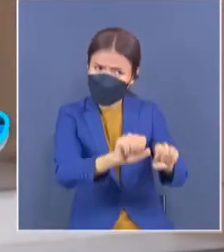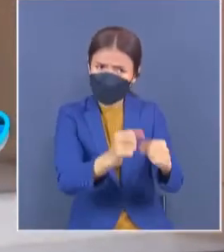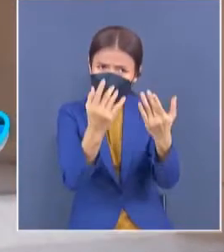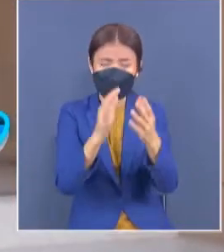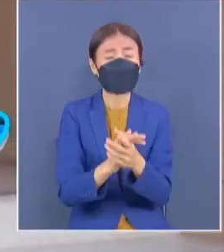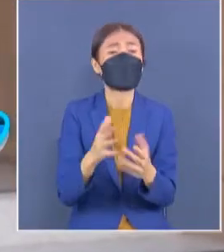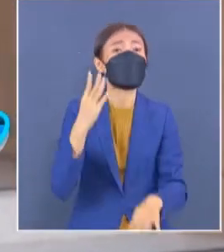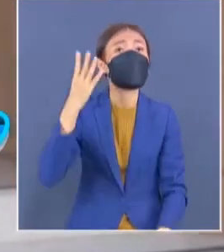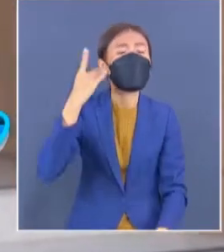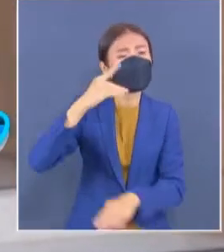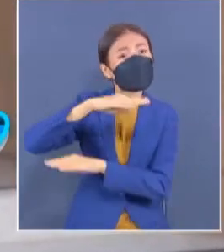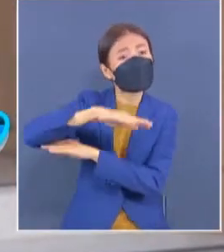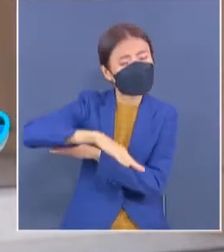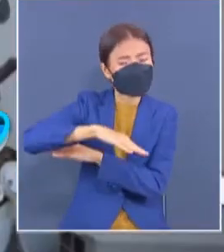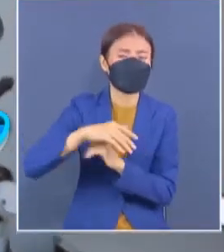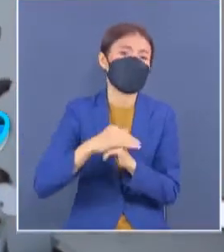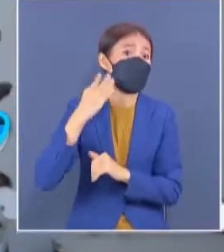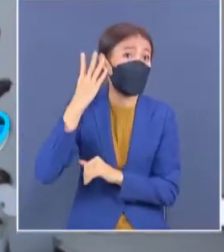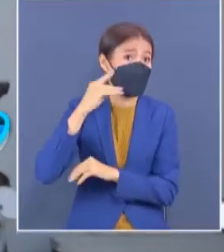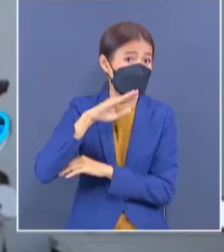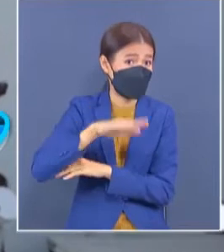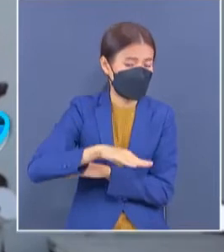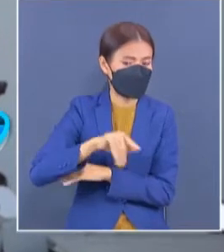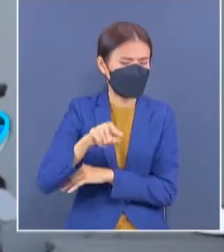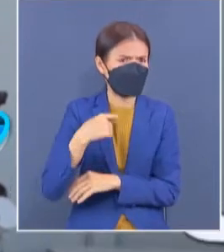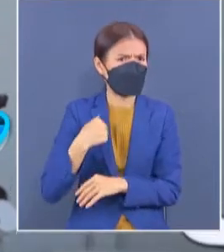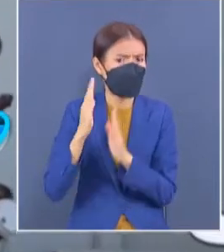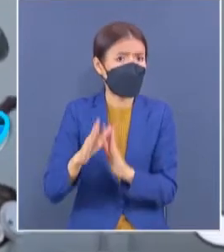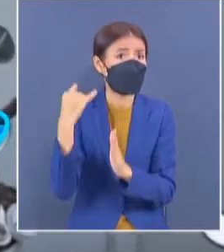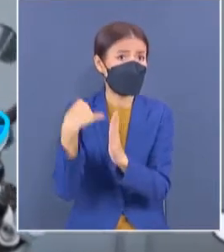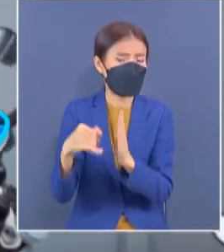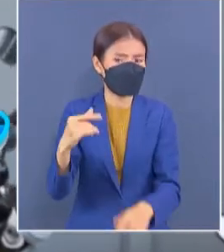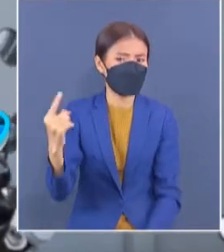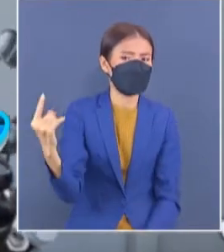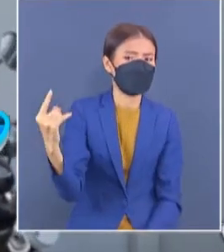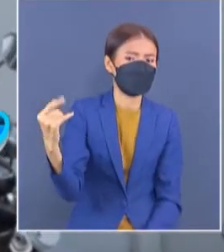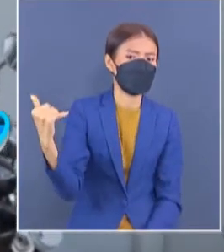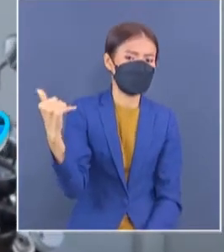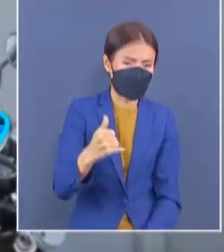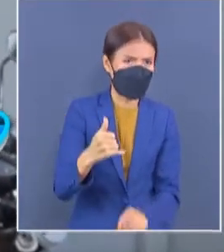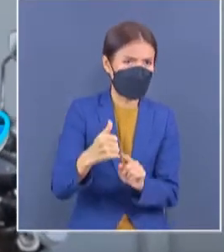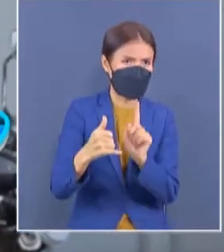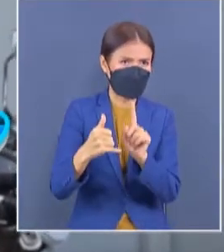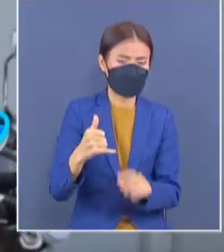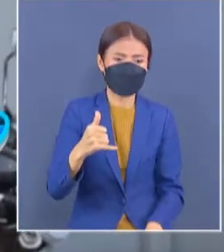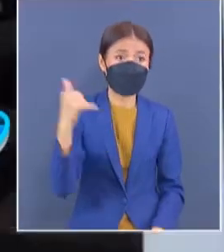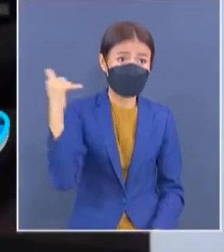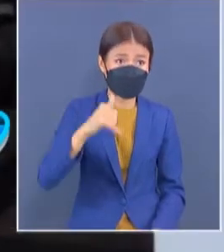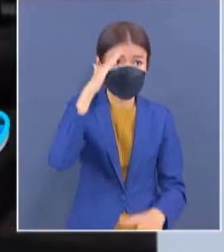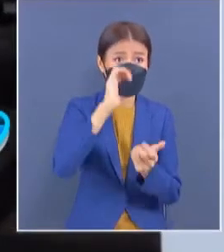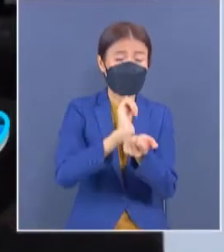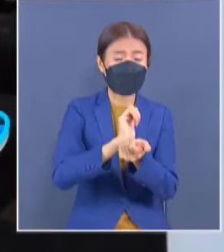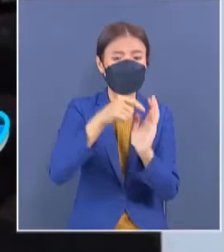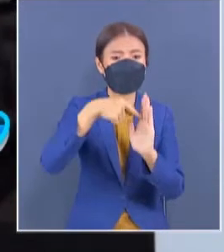ผู้ต้องหาอีกคนนึง ครับ ในคดีนี่แหละก็เดินทางมามอบตัวนะครับที่สถานีตำรวจภูธรเมืองพิษณุโลกแต่ว่